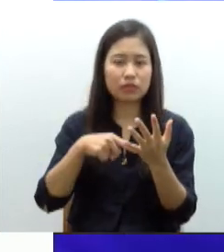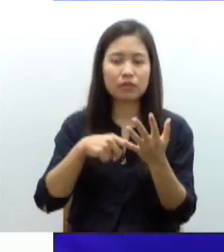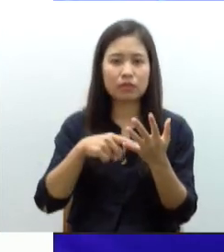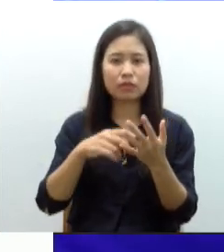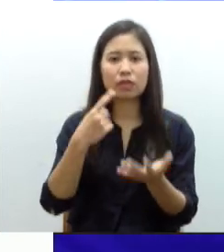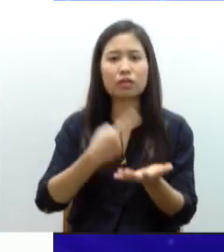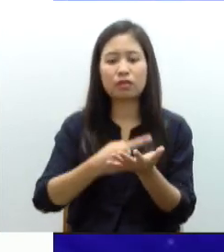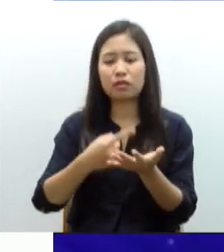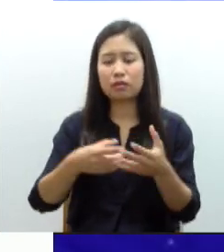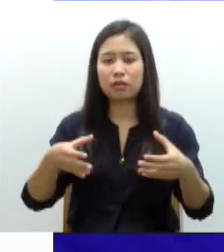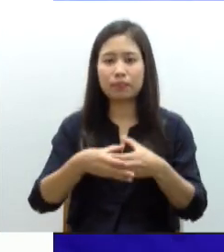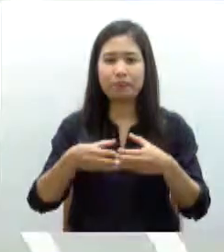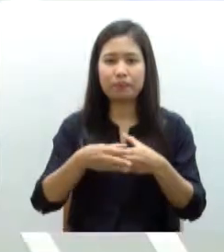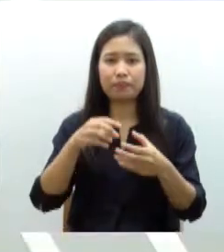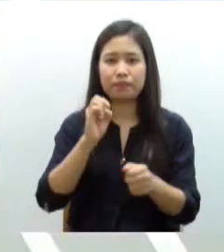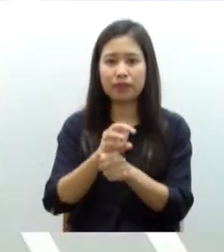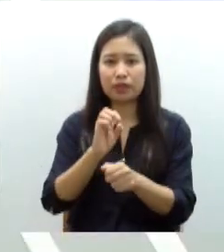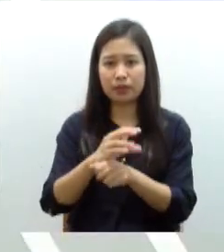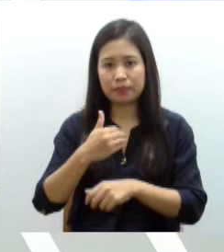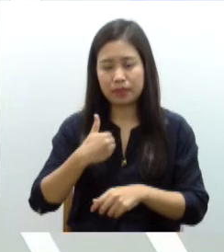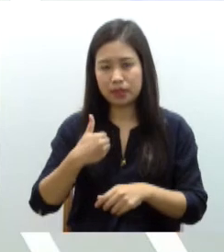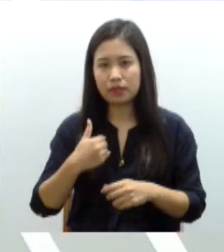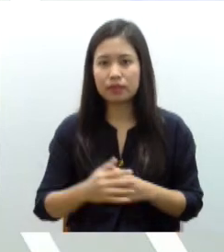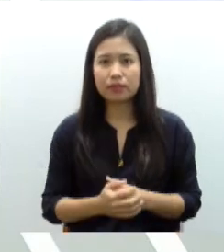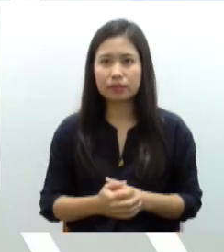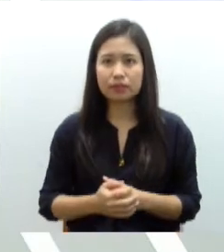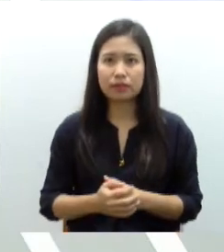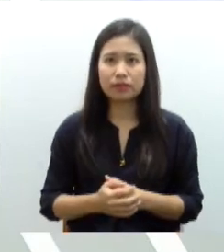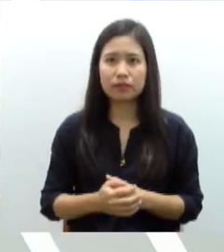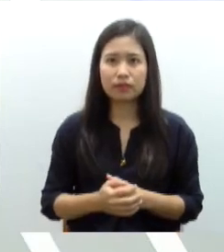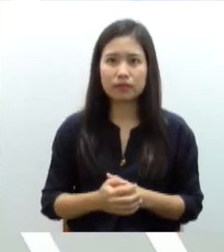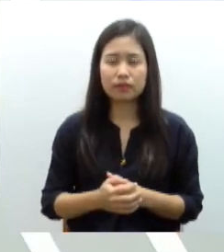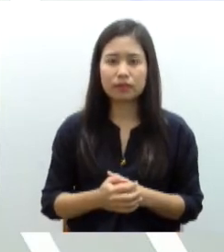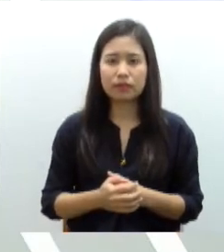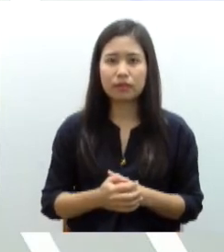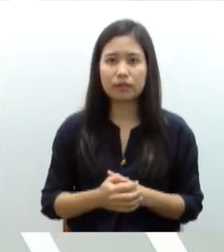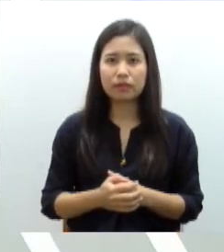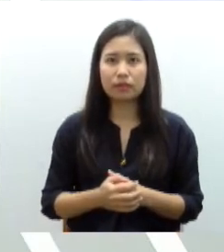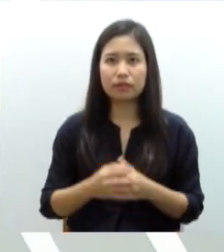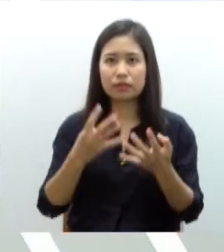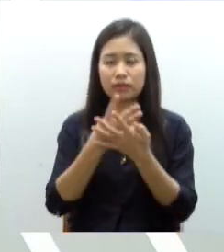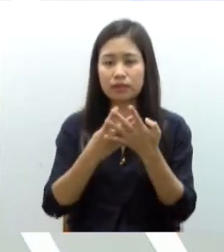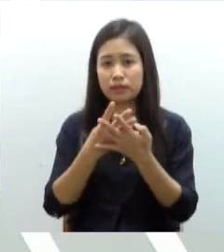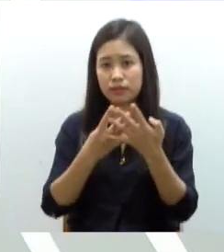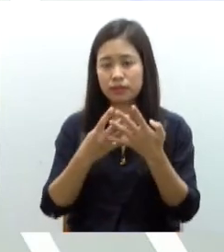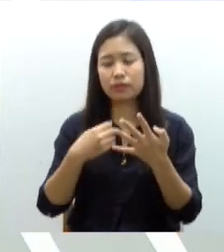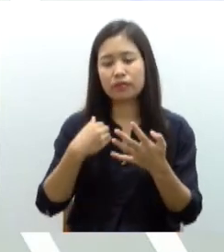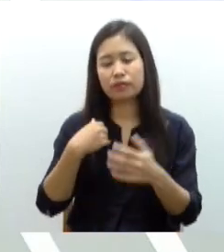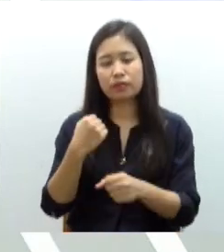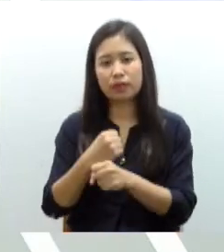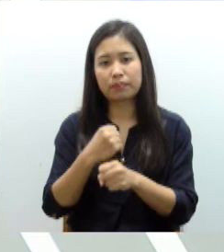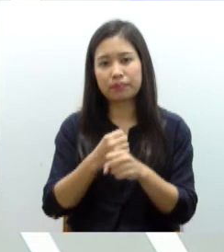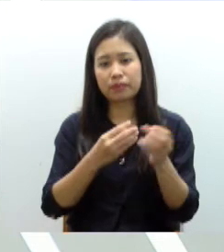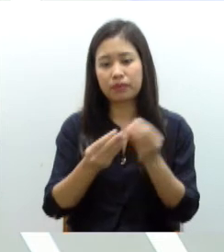ะครับไม่ต้องมาทะเลาะกับเขานะครับคุณกลับมาคุณมาเปิดได้เลยโอเค QR code หน่วยงานที่คุณไปรับบริการตัวนี้คื